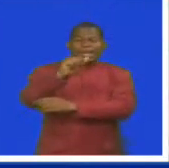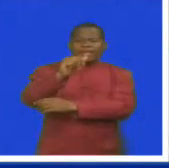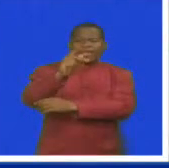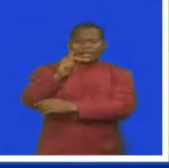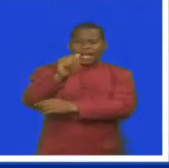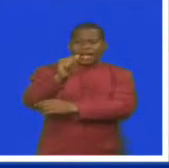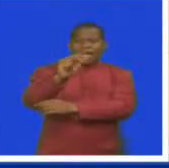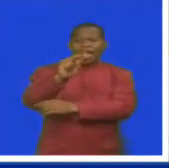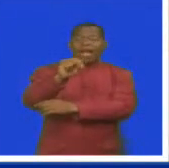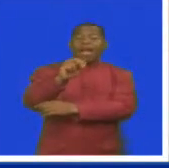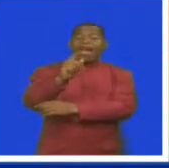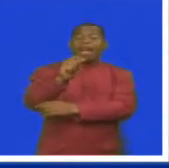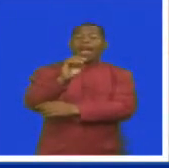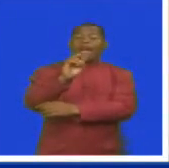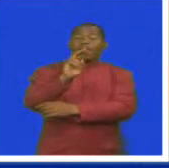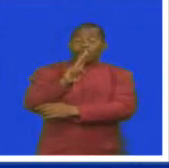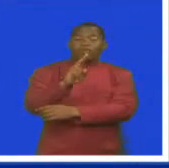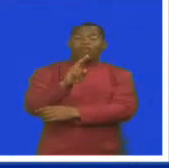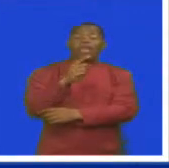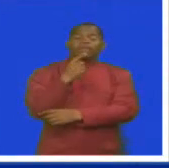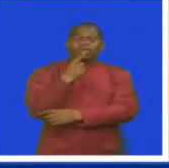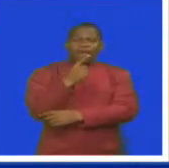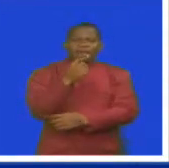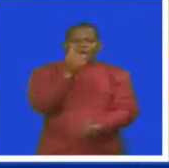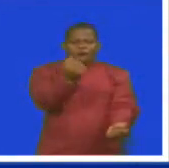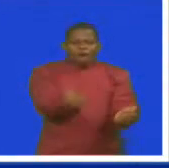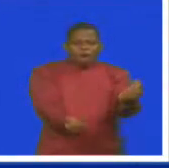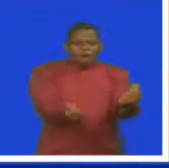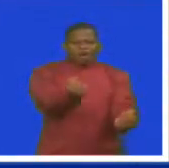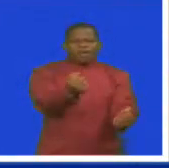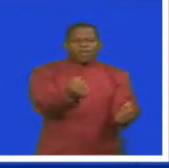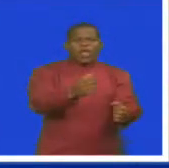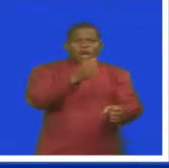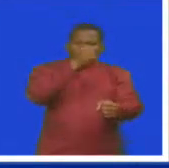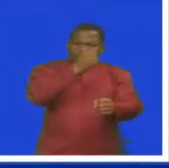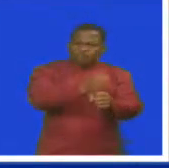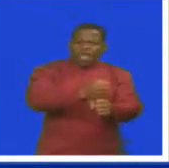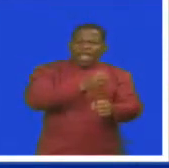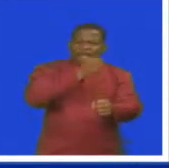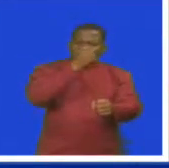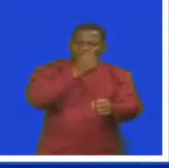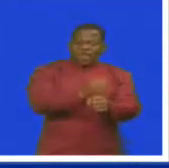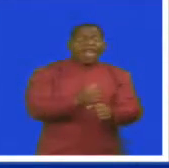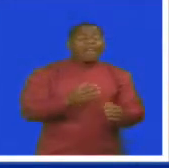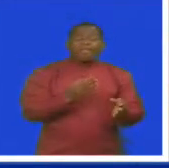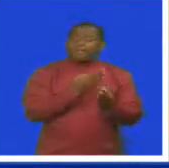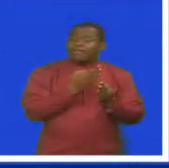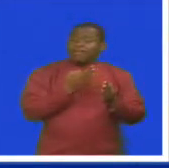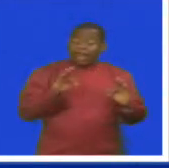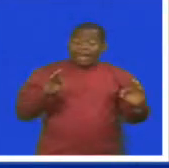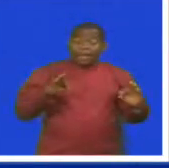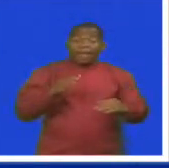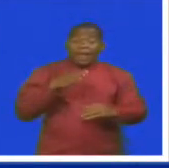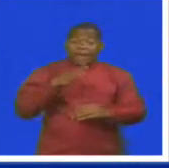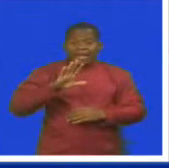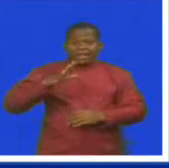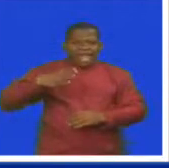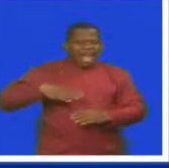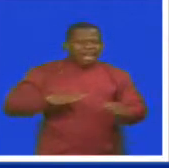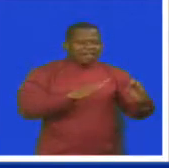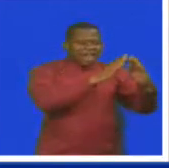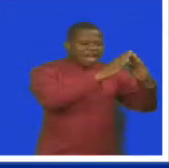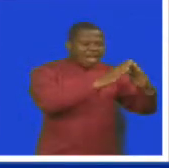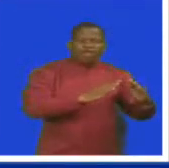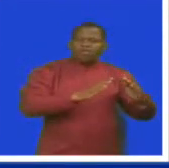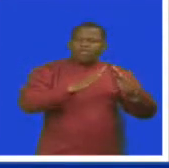yekusebenta ngaphandle kokuphatamiswa noma kungenelela kwale minye imikhono yahulumende. Induna ithi lokhu